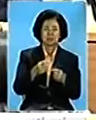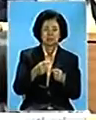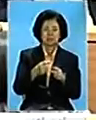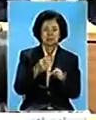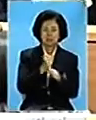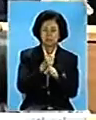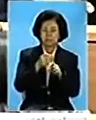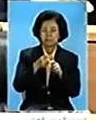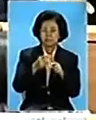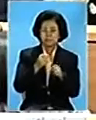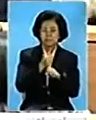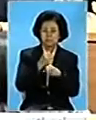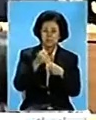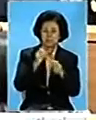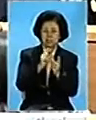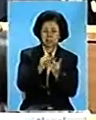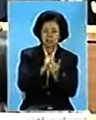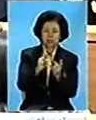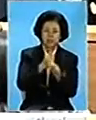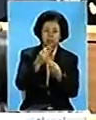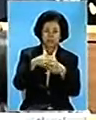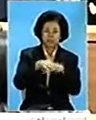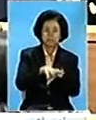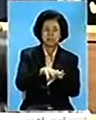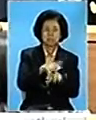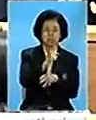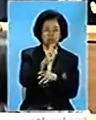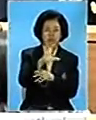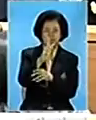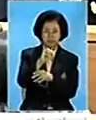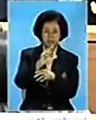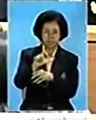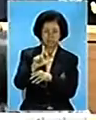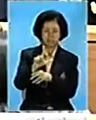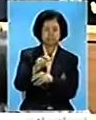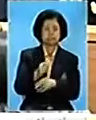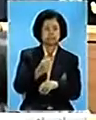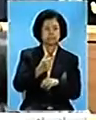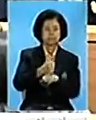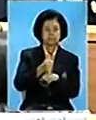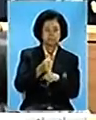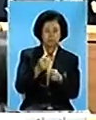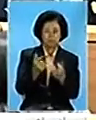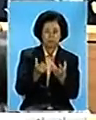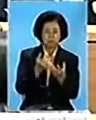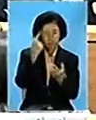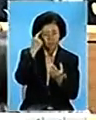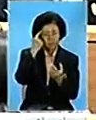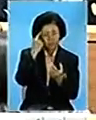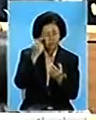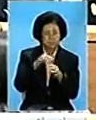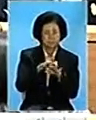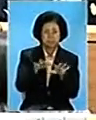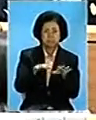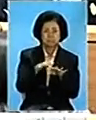ร้างสังคมสมานฉันท์150ล้านเช่นเดียวกันท่านประธานครับผมลองเฉลี่ยดูนะครับยุ